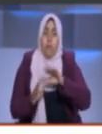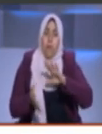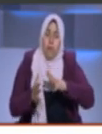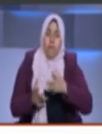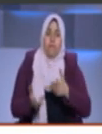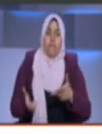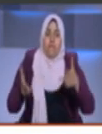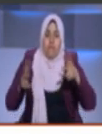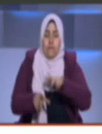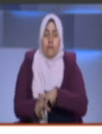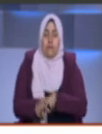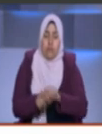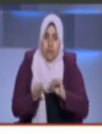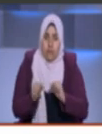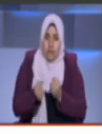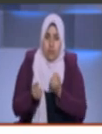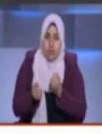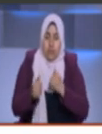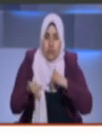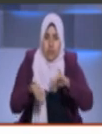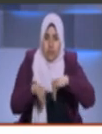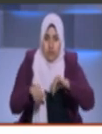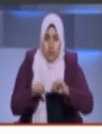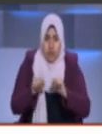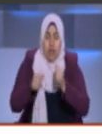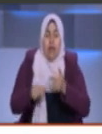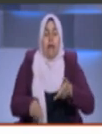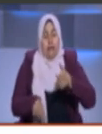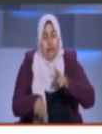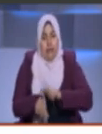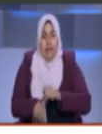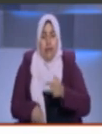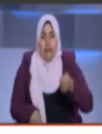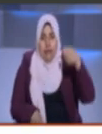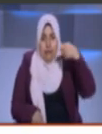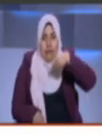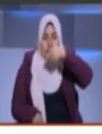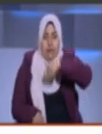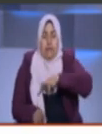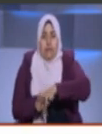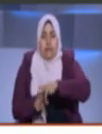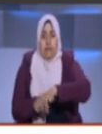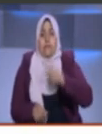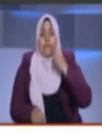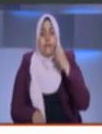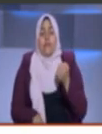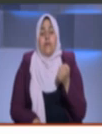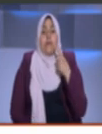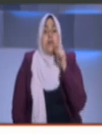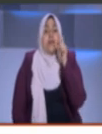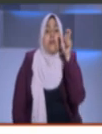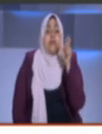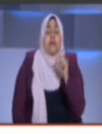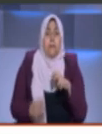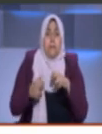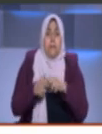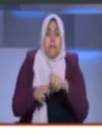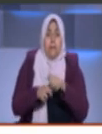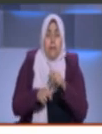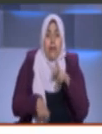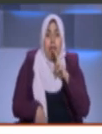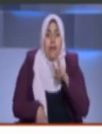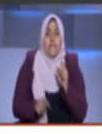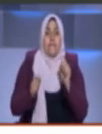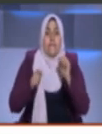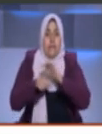لازم نزود التخفيف في الاجراءات الاحترازيه في المانيا. نائب رئيس المعهد قال النهارده الصبح الفيروس لسه